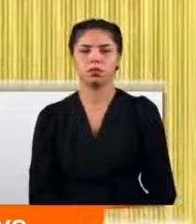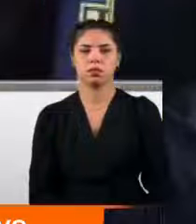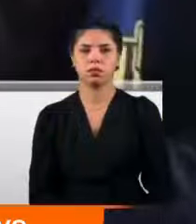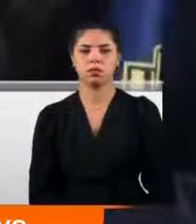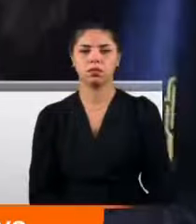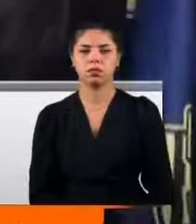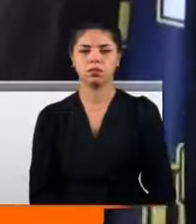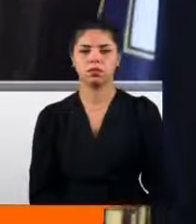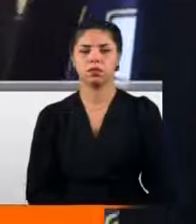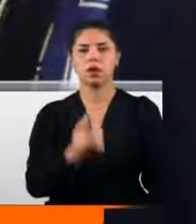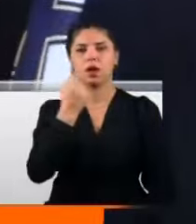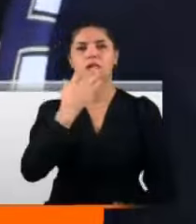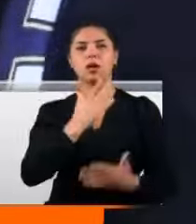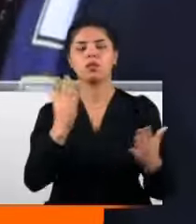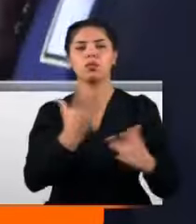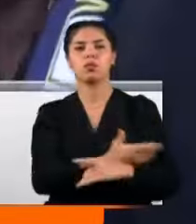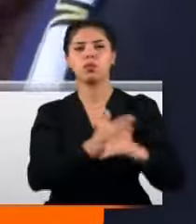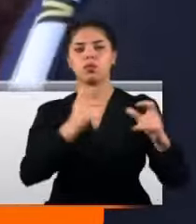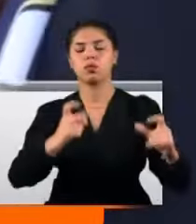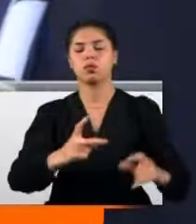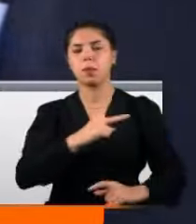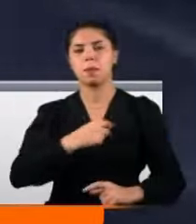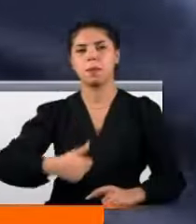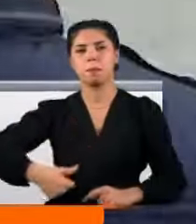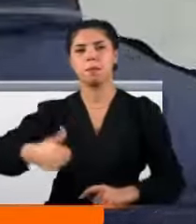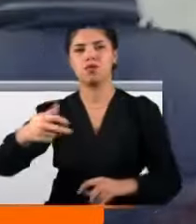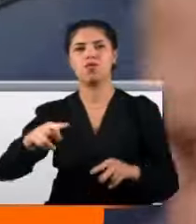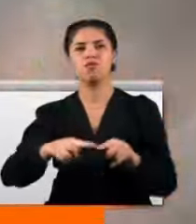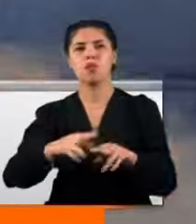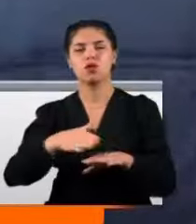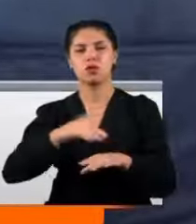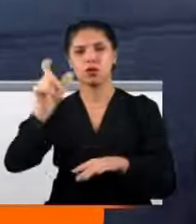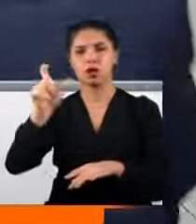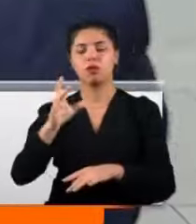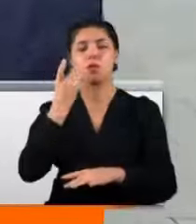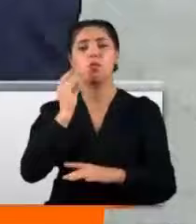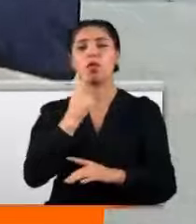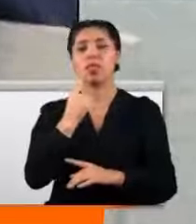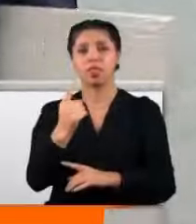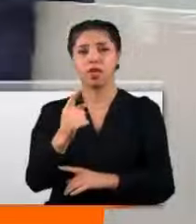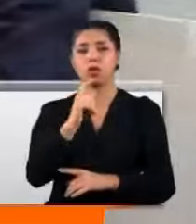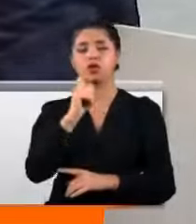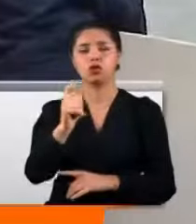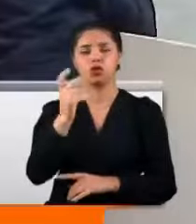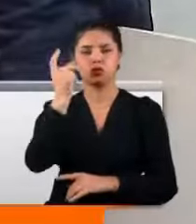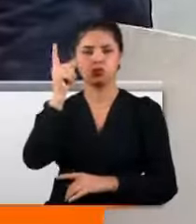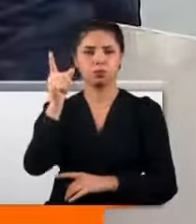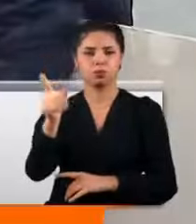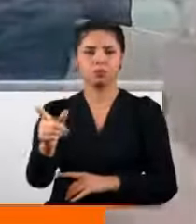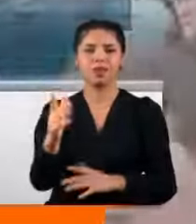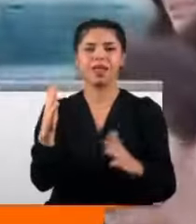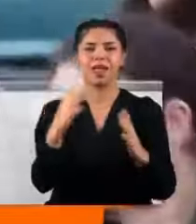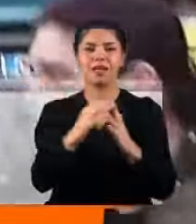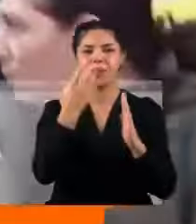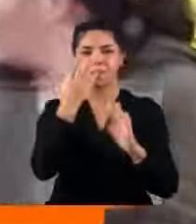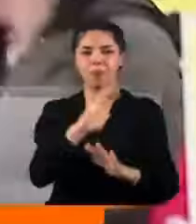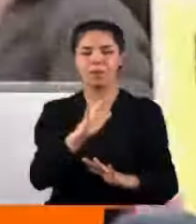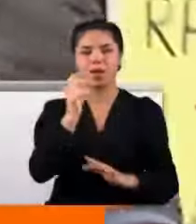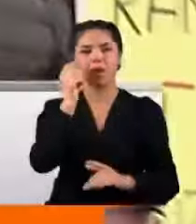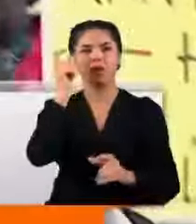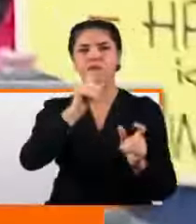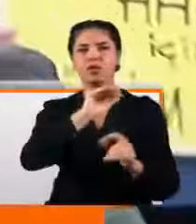kalmayacak Ankara Büyükşehir Belediye Başkanı Mansur Yavaş böyle demişti ama o sözünü çabuk unuttu evlerine kavuşma hayaliyle kapısını